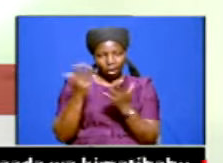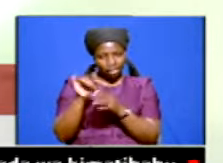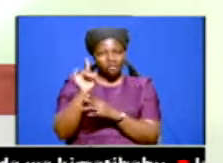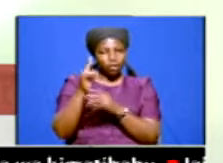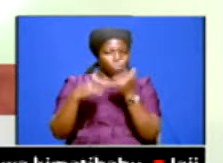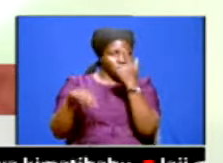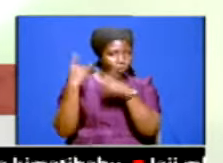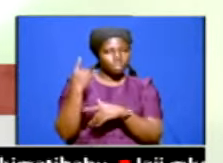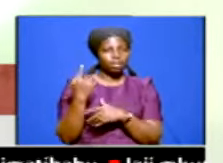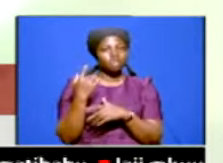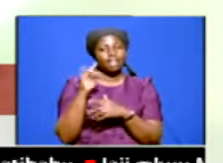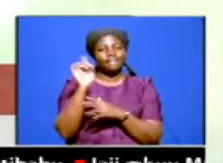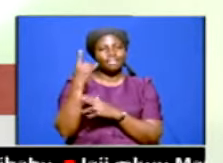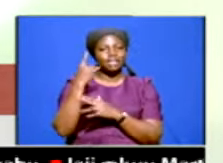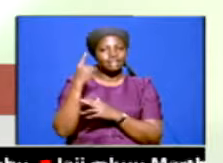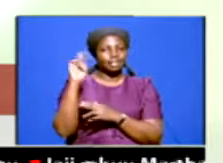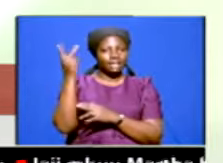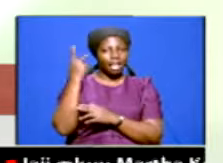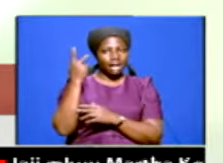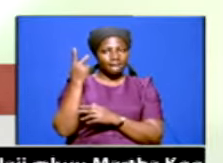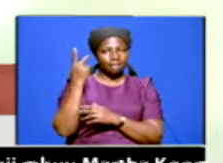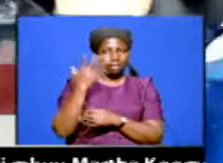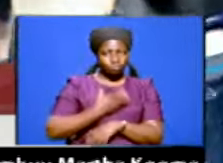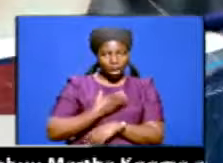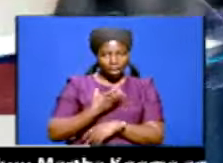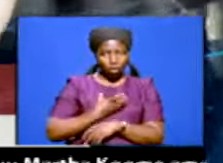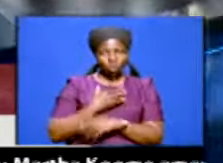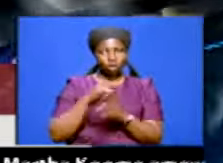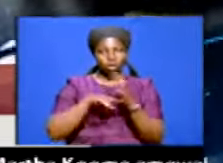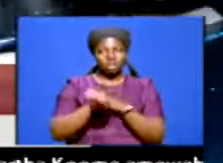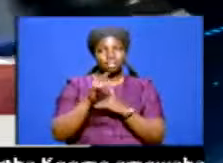katika mbio za mita 800.